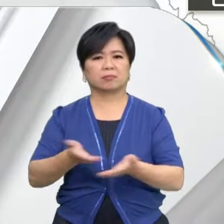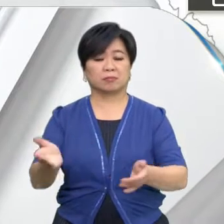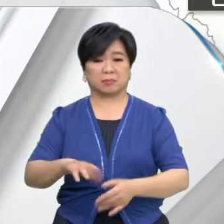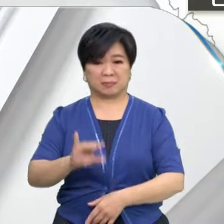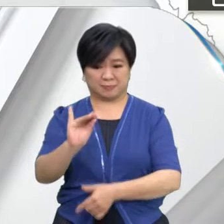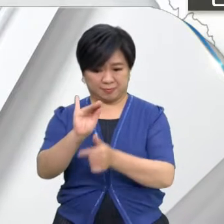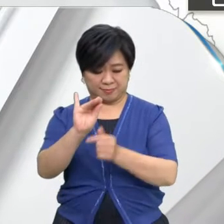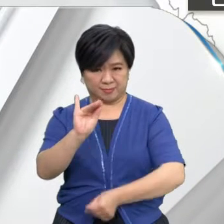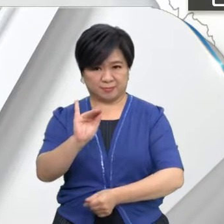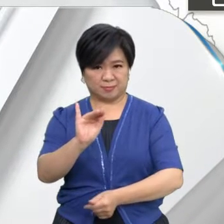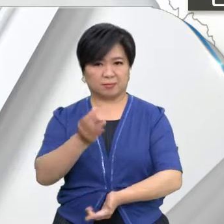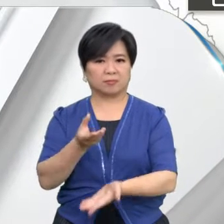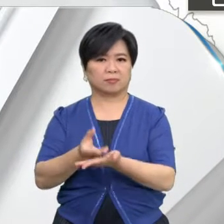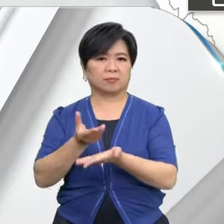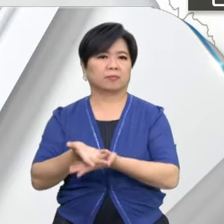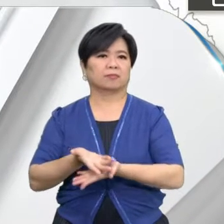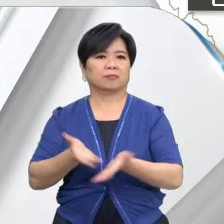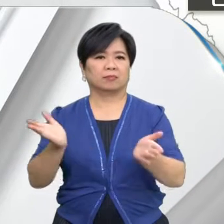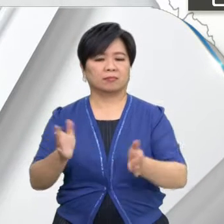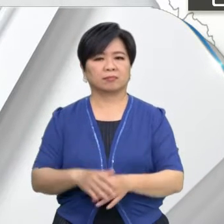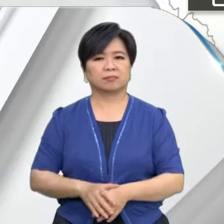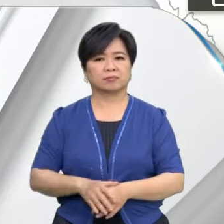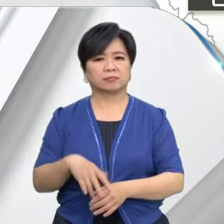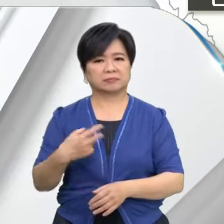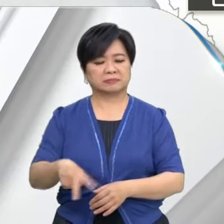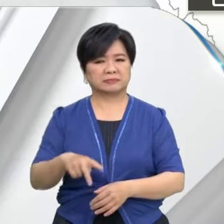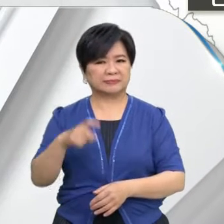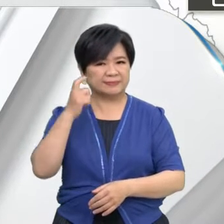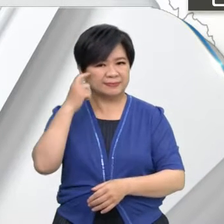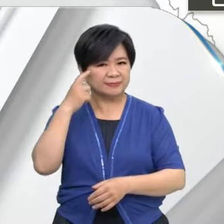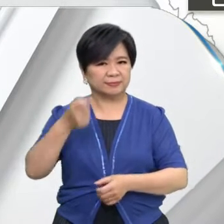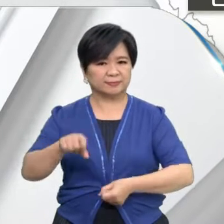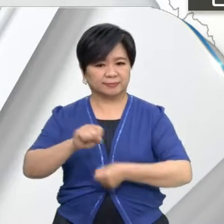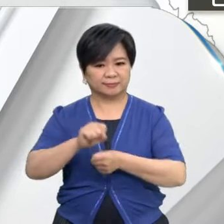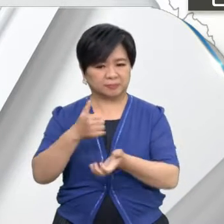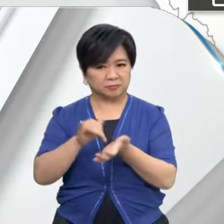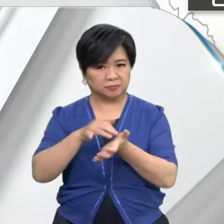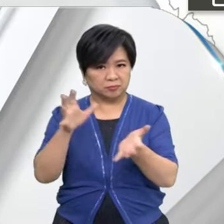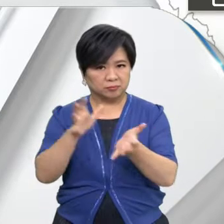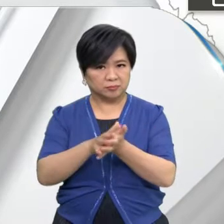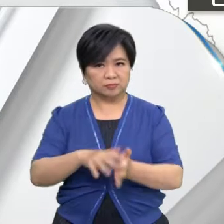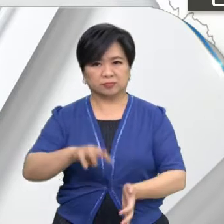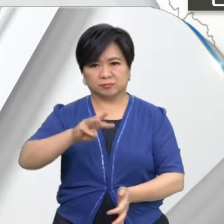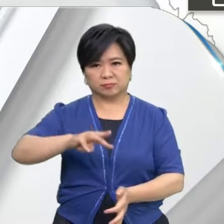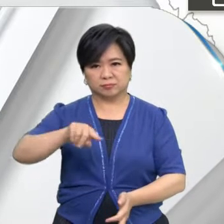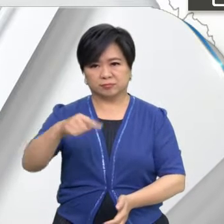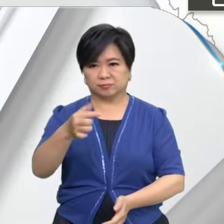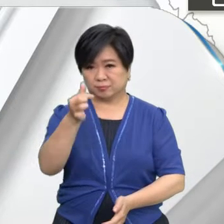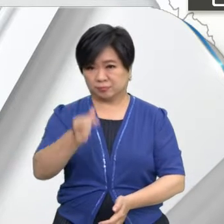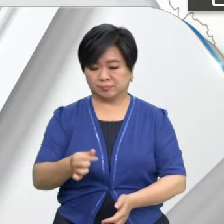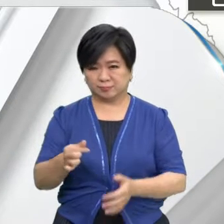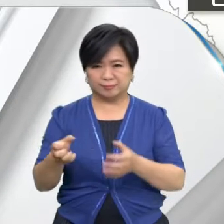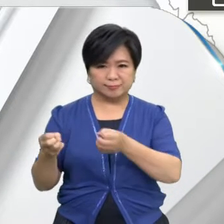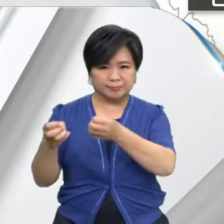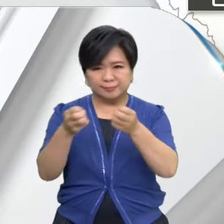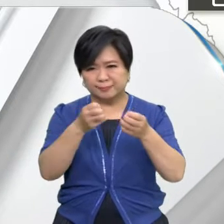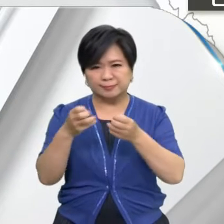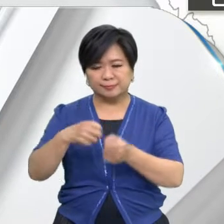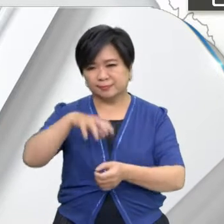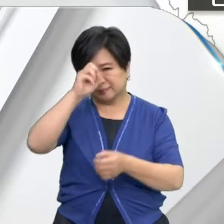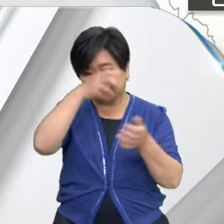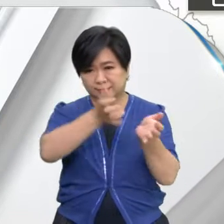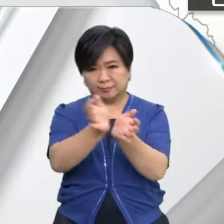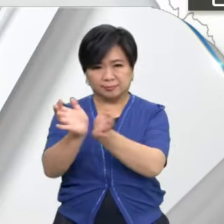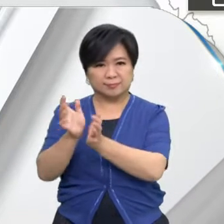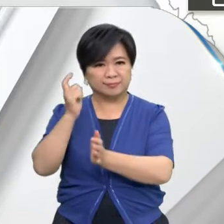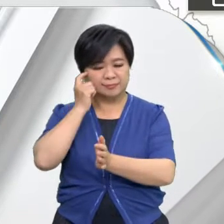金纾困，提案贴片预算总额图来过的3100亿。经过讨论，各党团建议